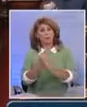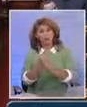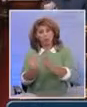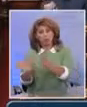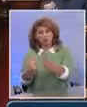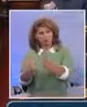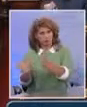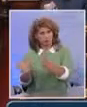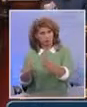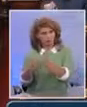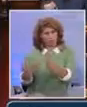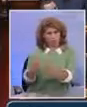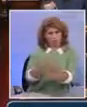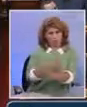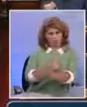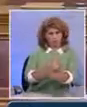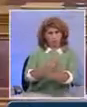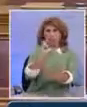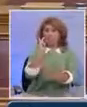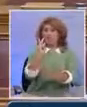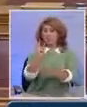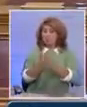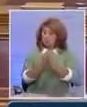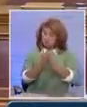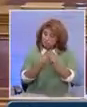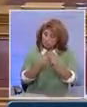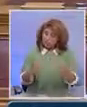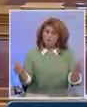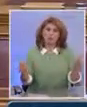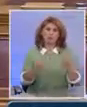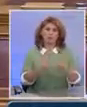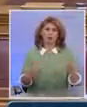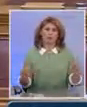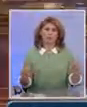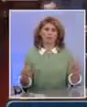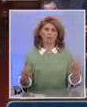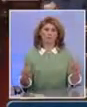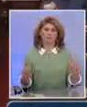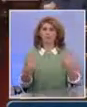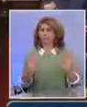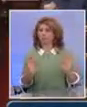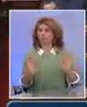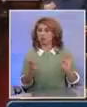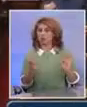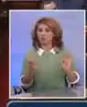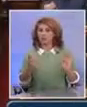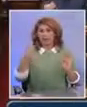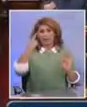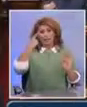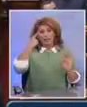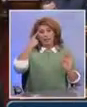προσανατολισμού. Είναι δύο εντελώς διαφορετικά πράγματα. Χαρακτηριστικό είναι ότι στην